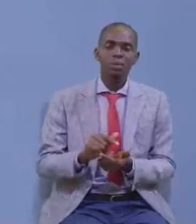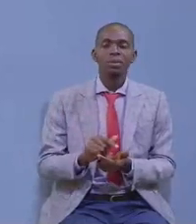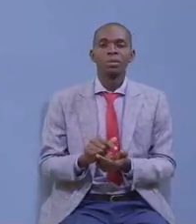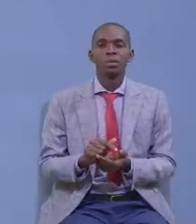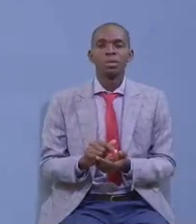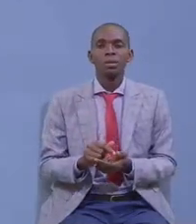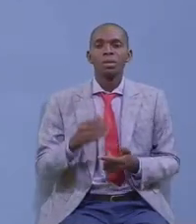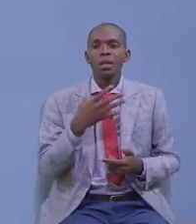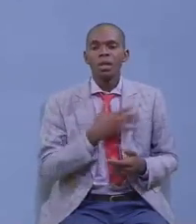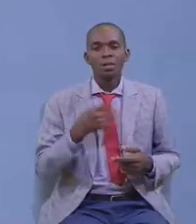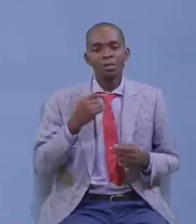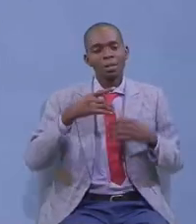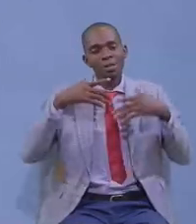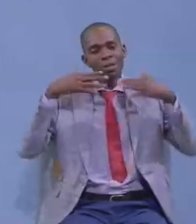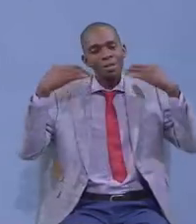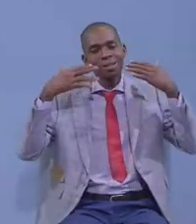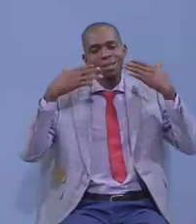Le jour évolue.